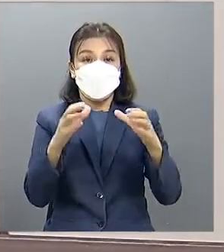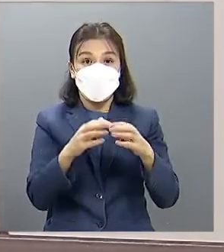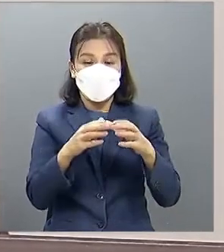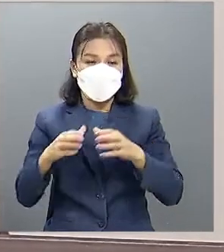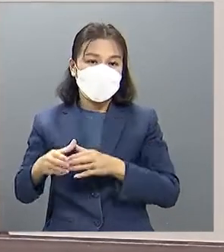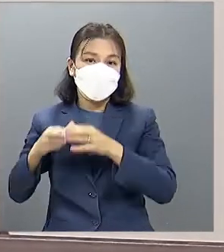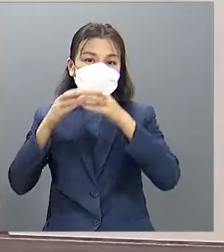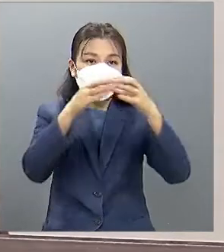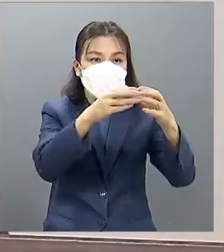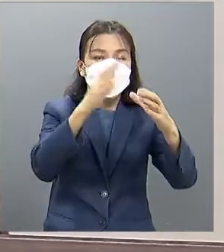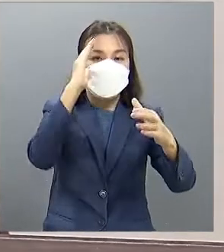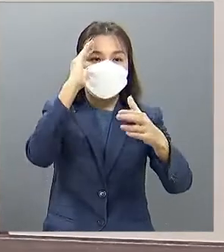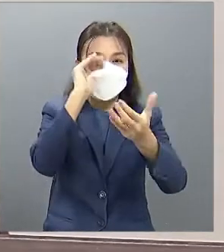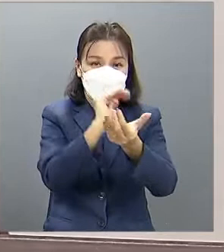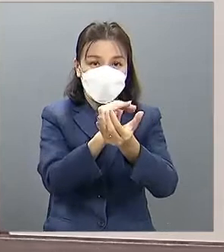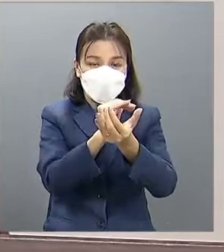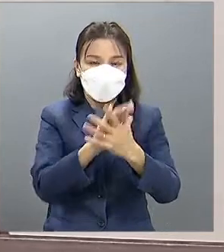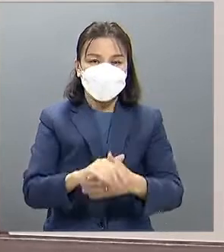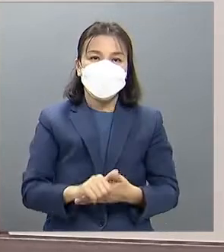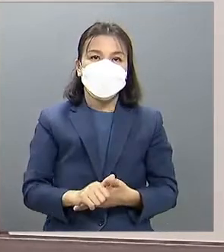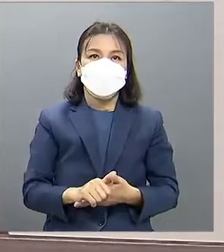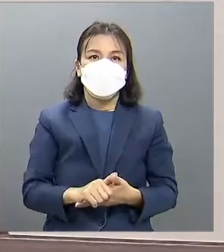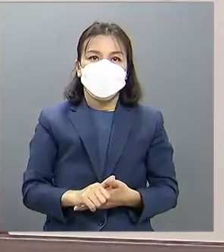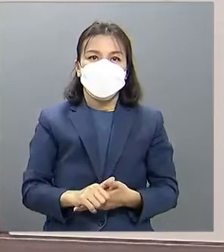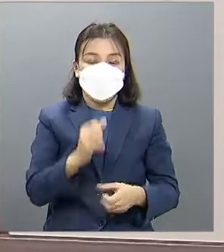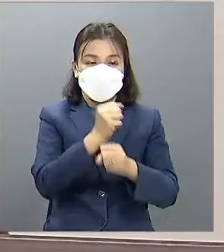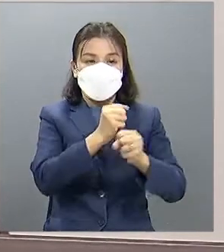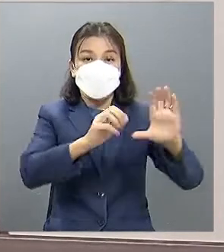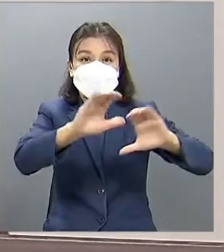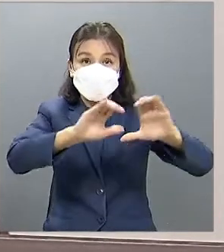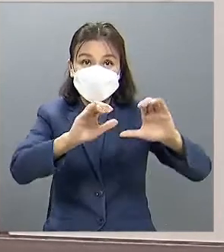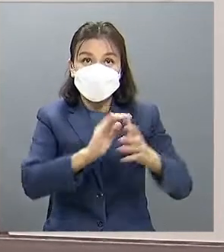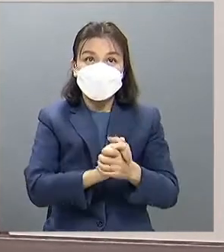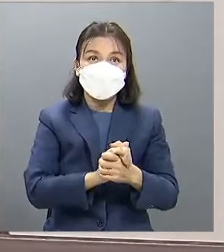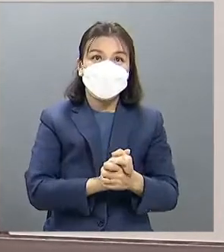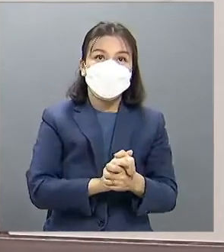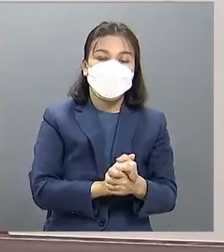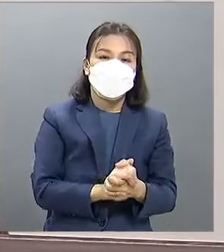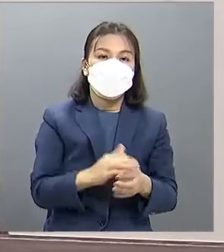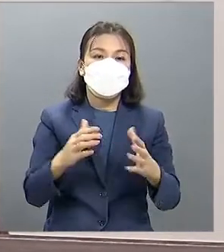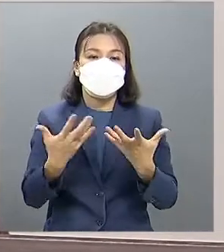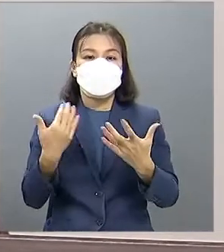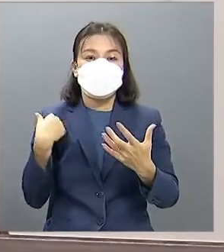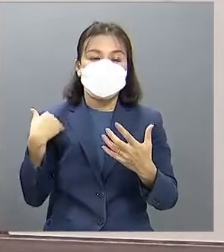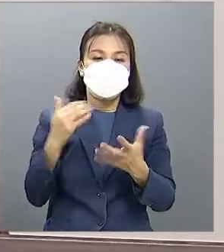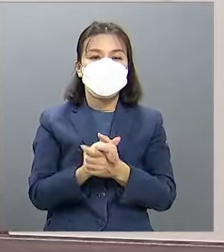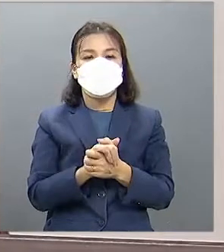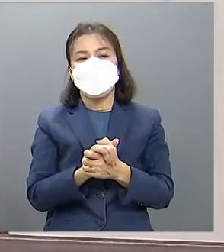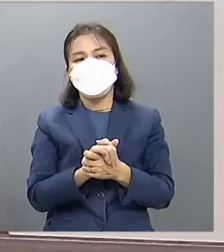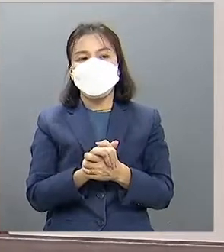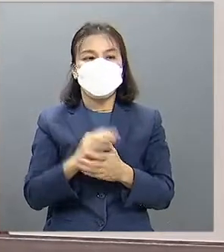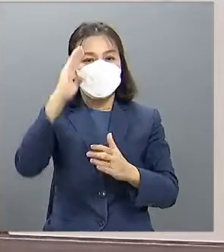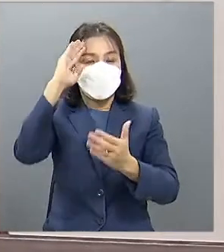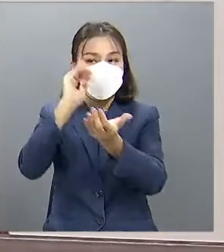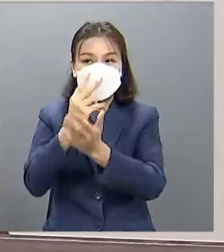วจอะไรต่างๆที่จะเข้าไปดำเนินการทั้งที่โดยเปิดเผยและก็ไม่เปิดเผยที่จะเป็นการกำกับทำให้การเลือกตั้ง